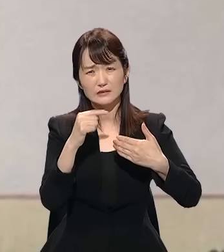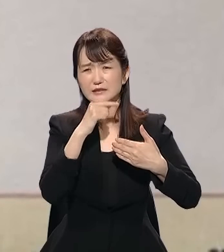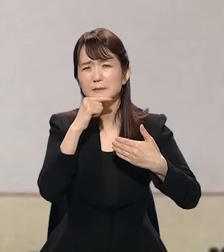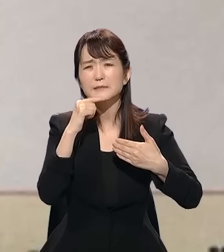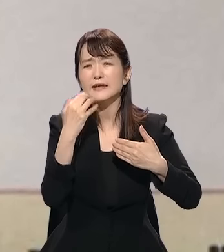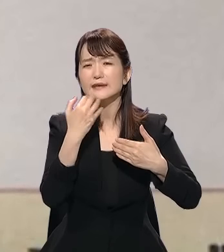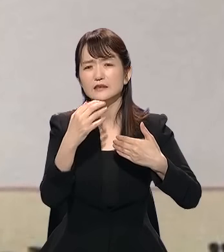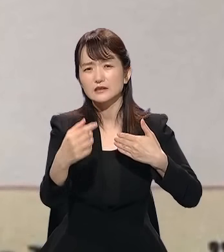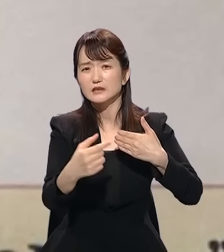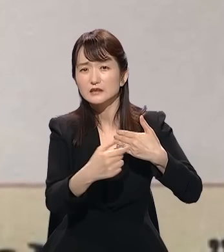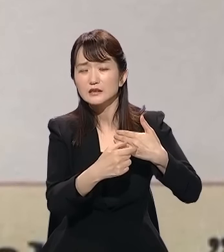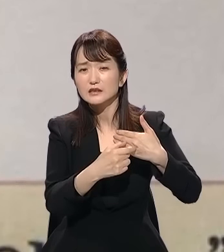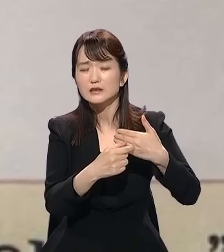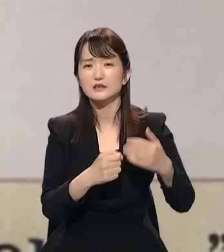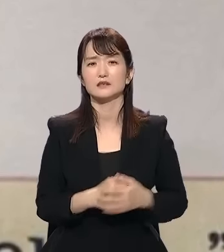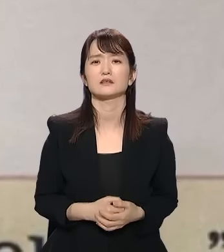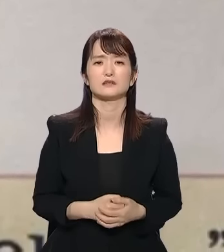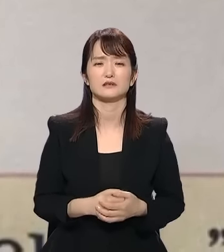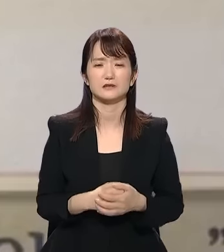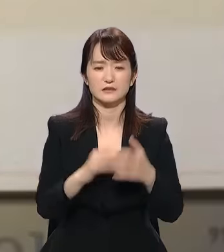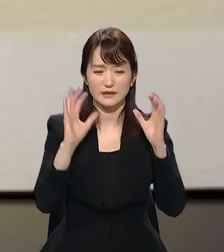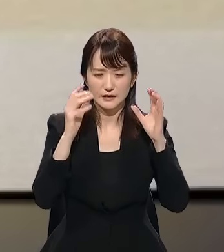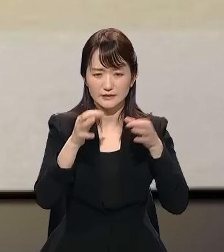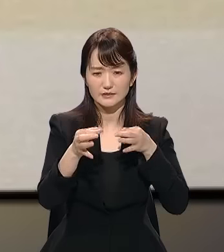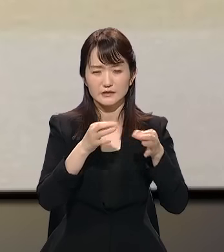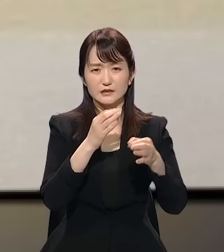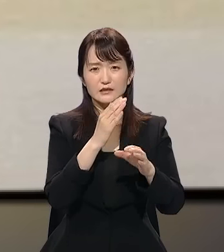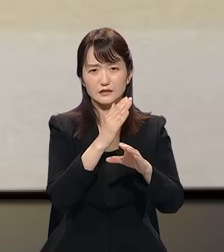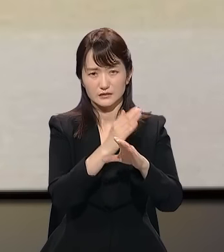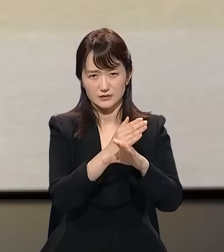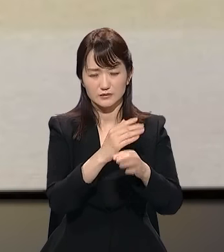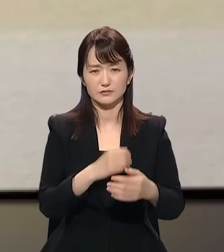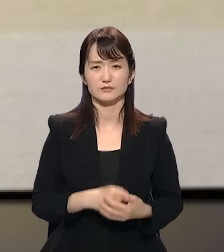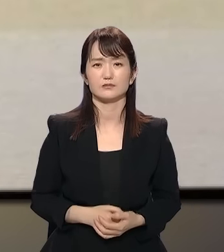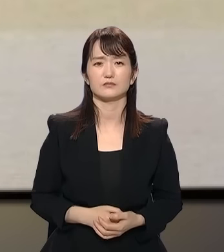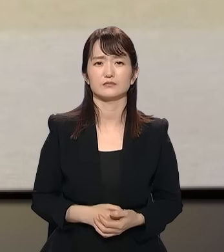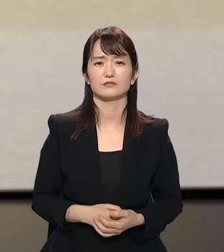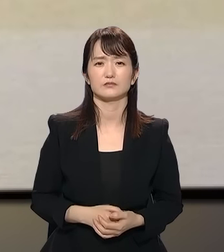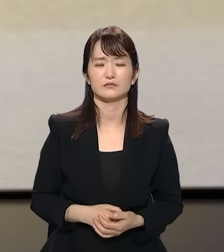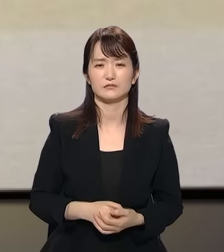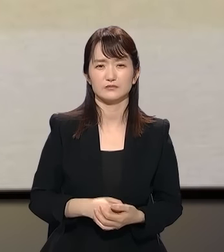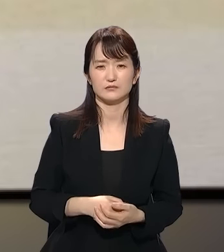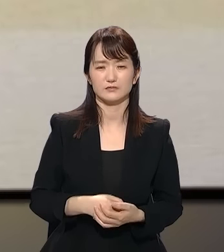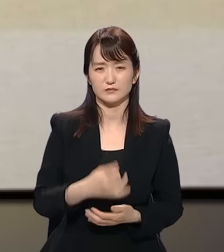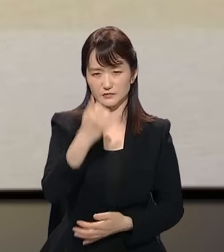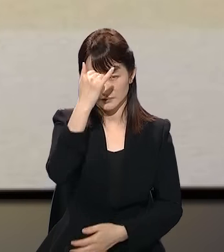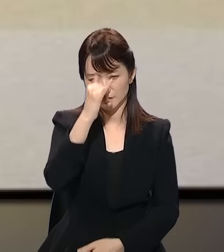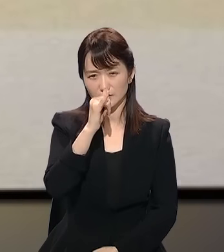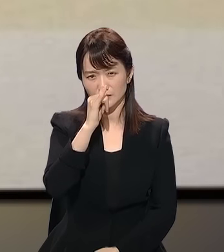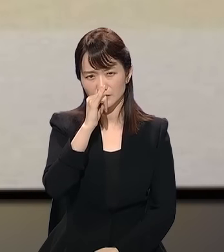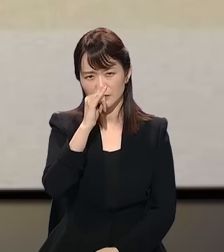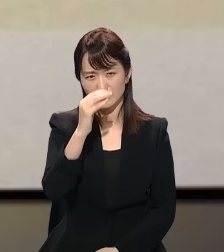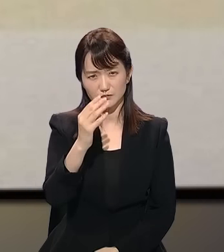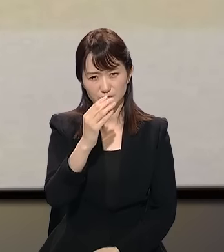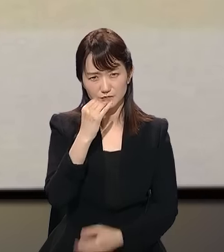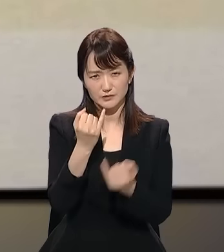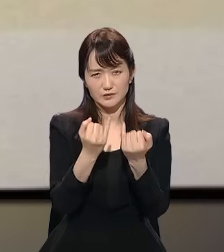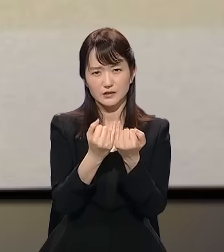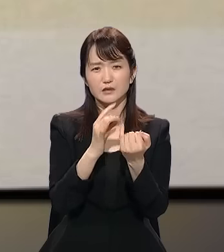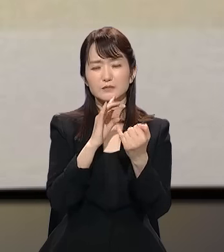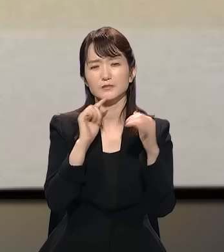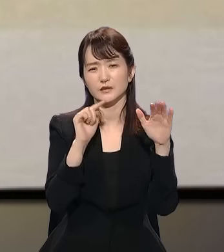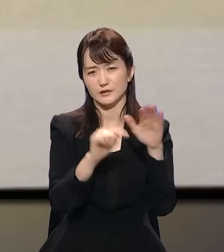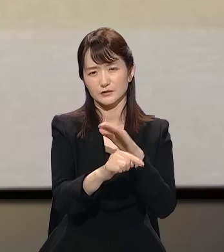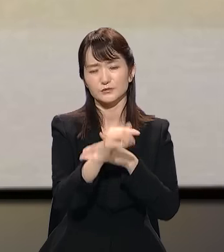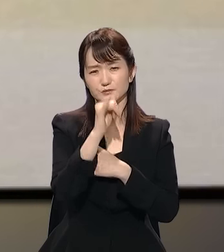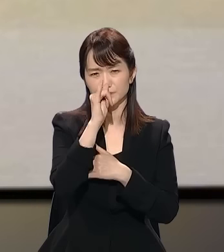아 노키즈존에 이은 노 아줌마 존 교양 있고 우 여성만 출입 가능합니다